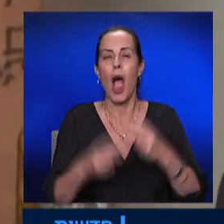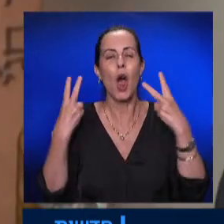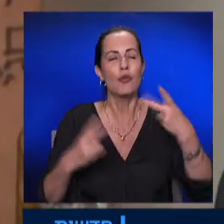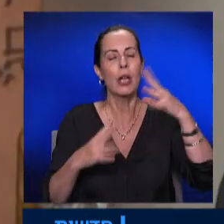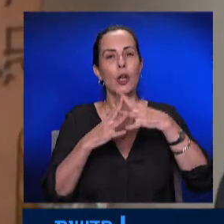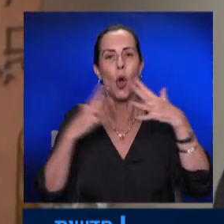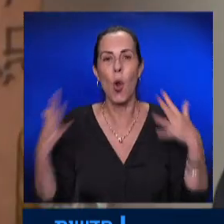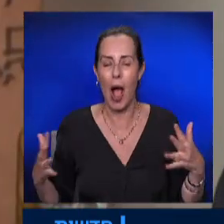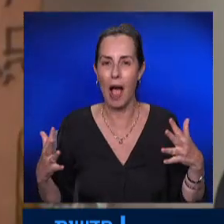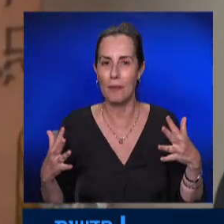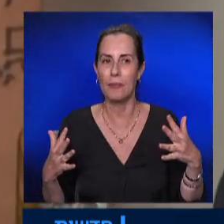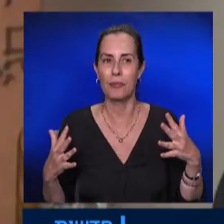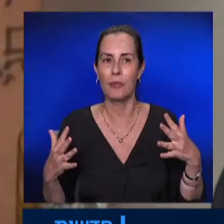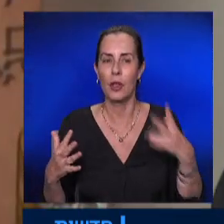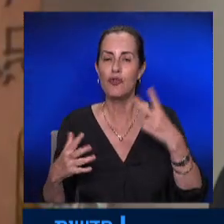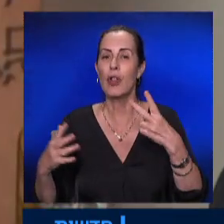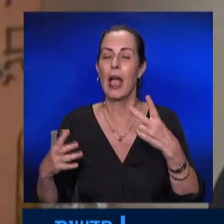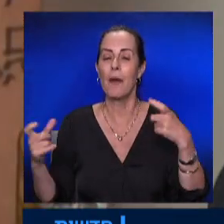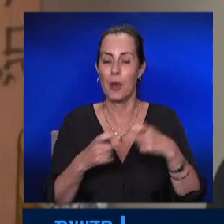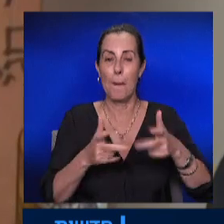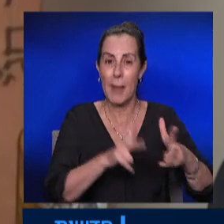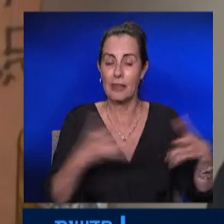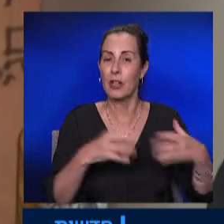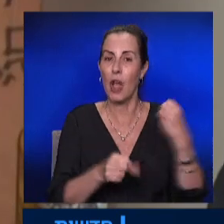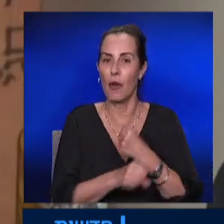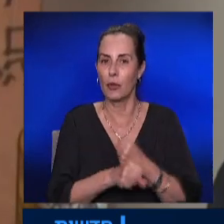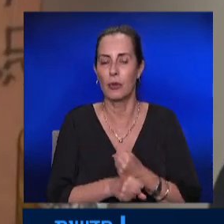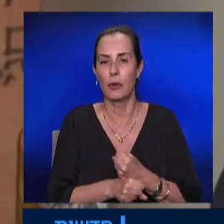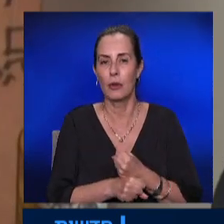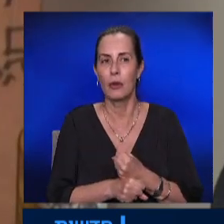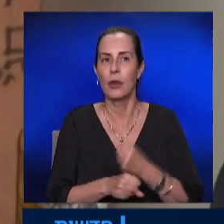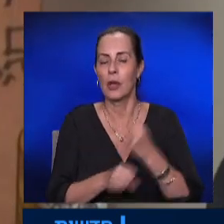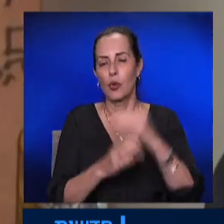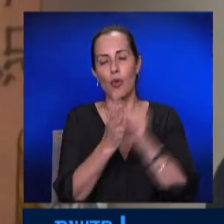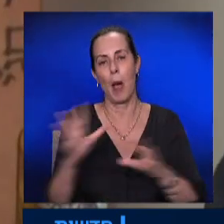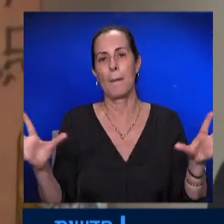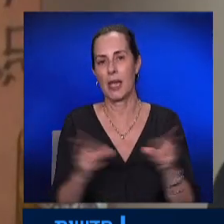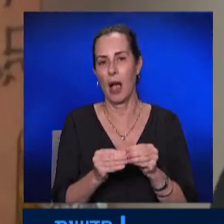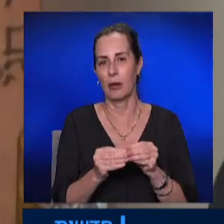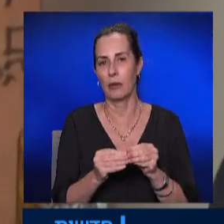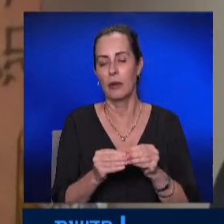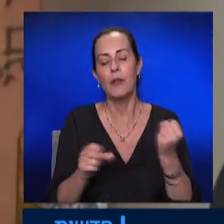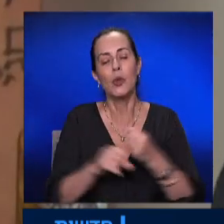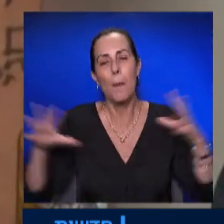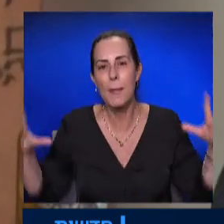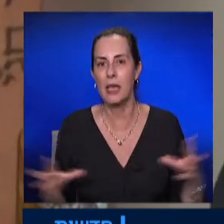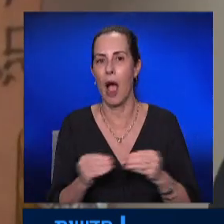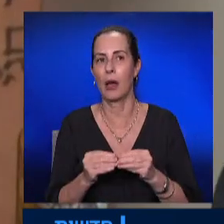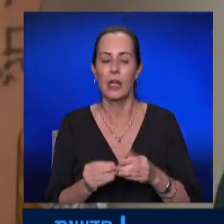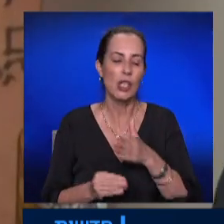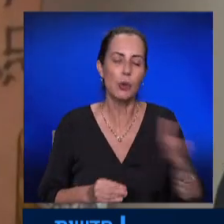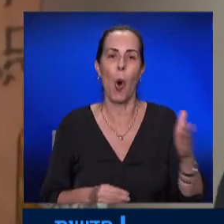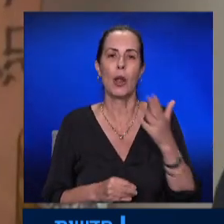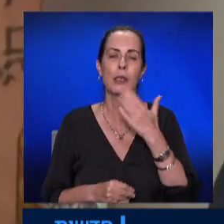גדולה ששתי המפלגות, מרץ והעבודה, ילכו ברשימה משותפת ויבנו ביחד שמאל